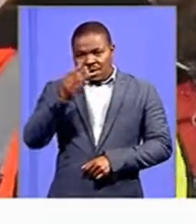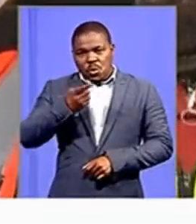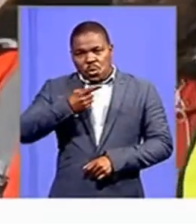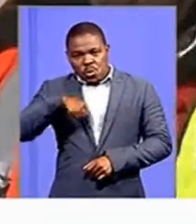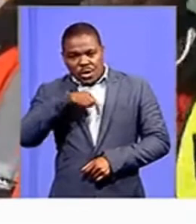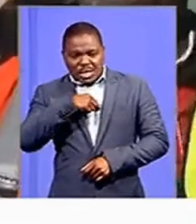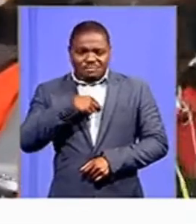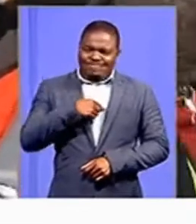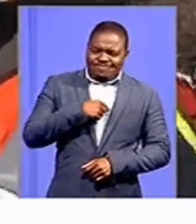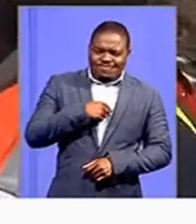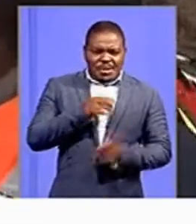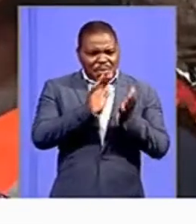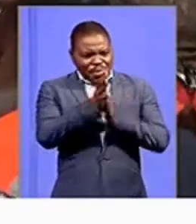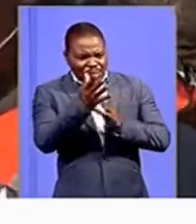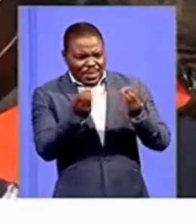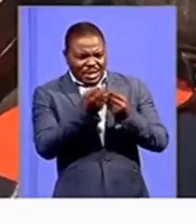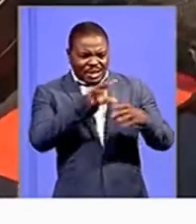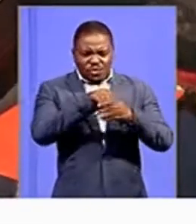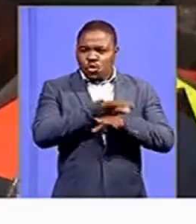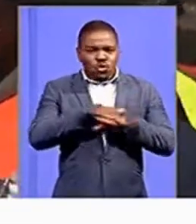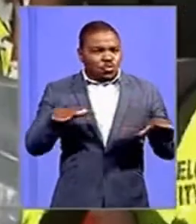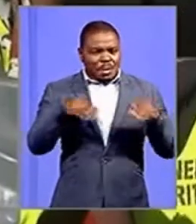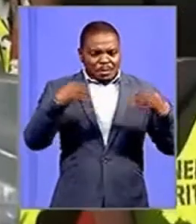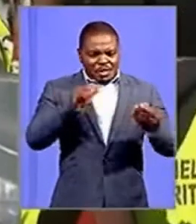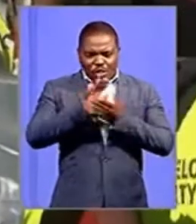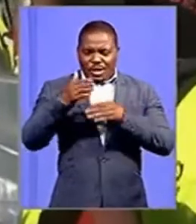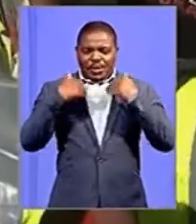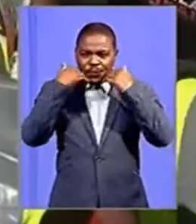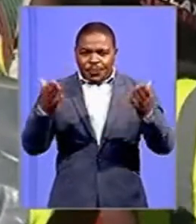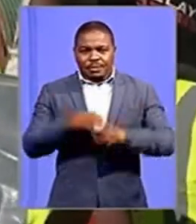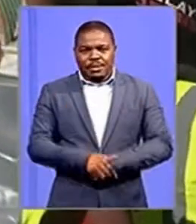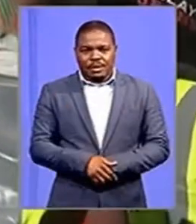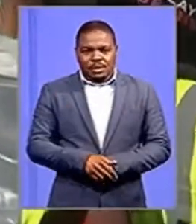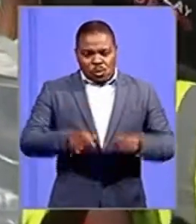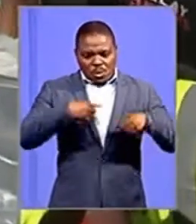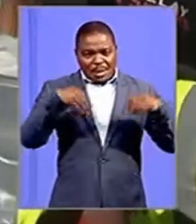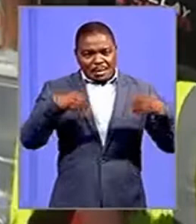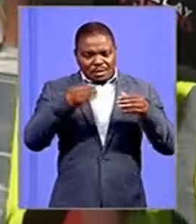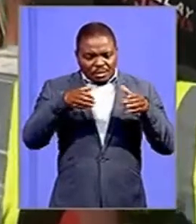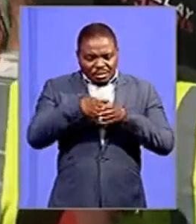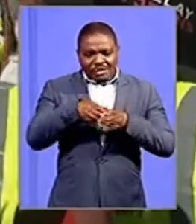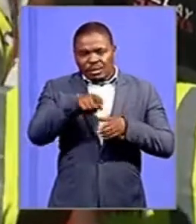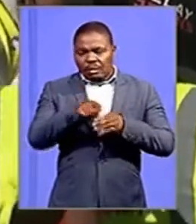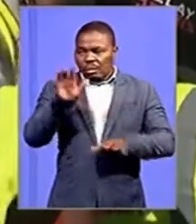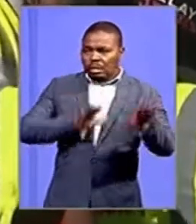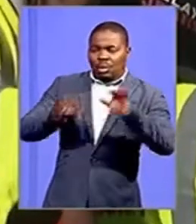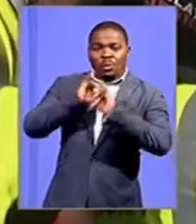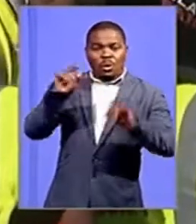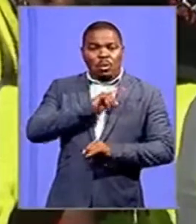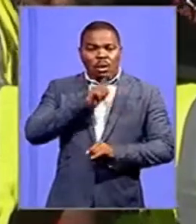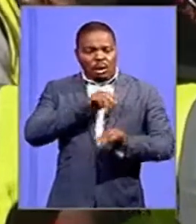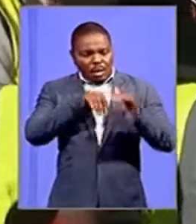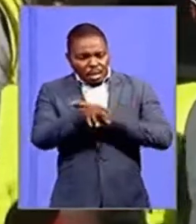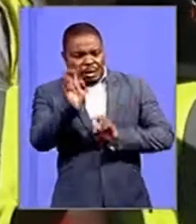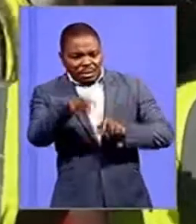ikamaganya le dilo tsa gore re senyegelwe mo ka re di-business tsa rona di nne affected. Rona ya ka barekisi ra amegile thata because this thing ya go luta e